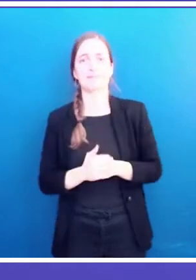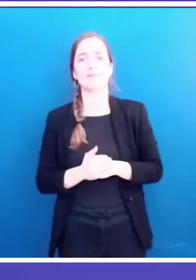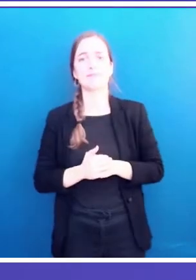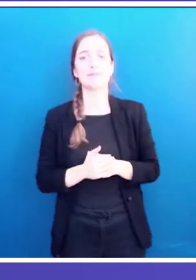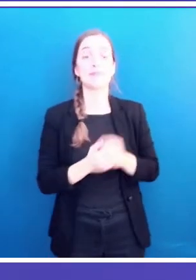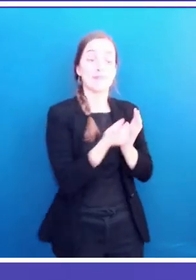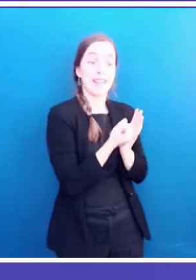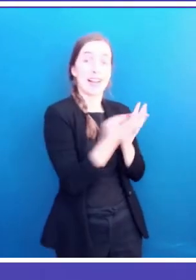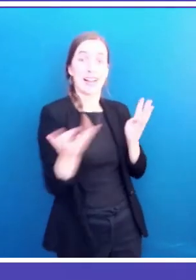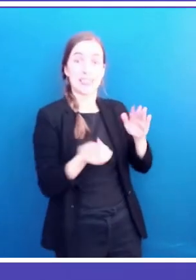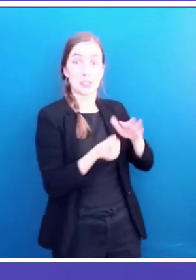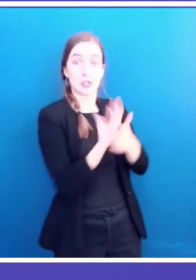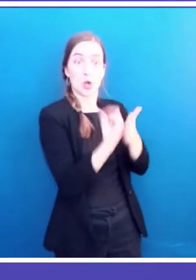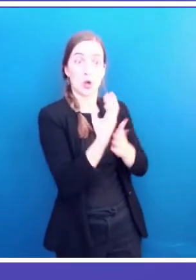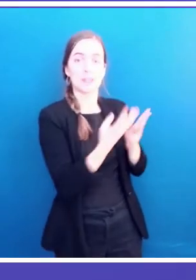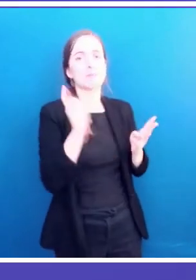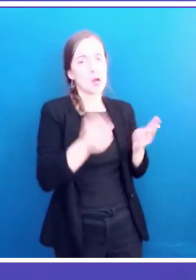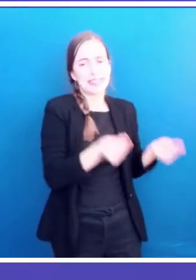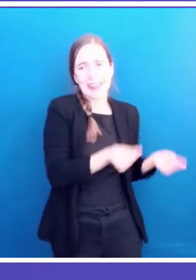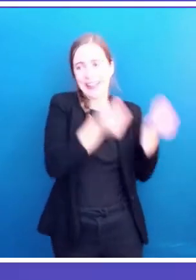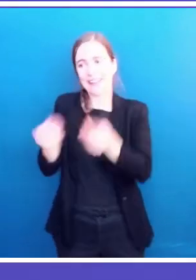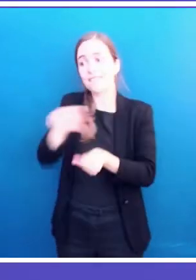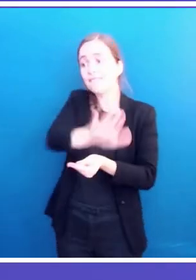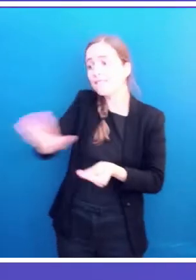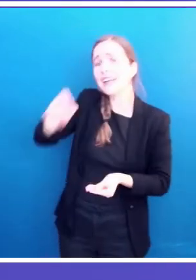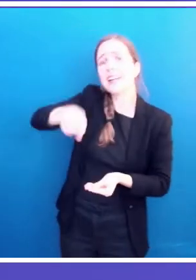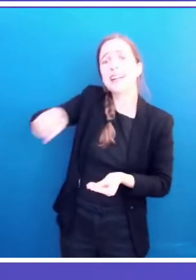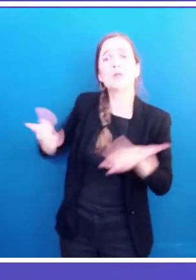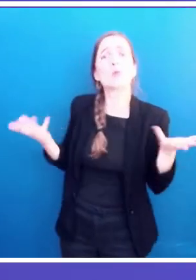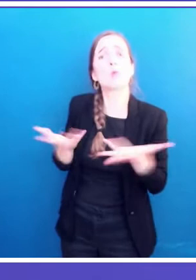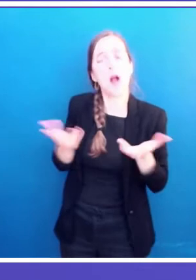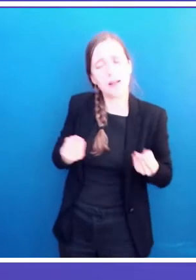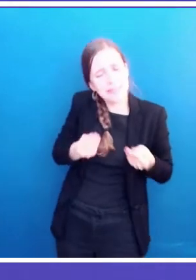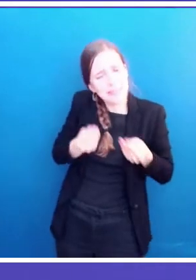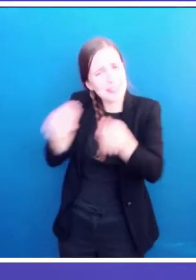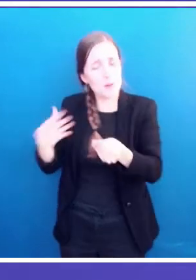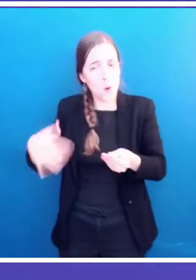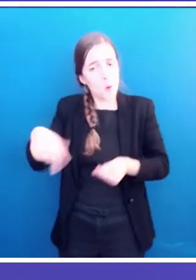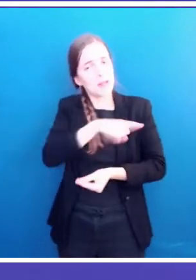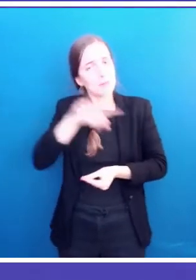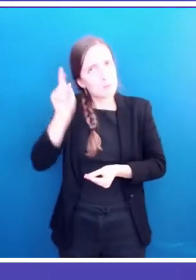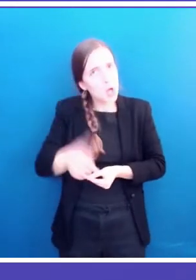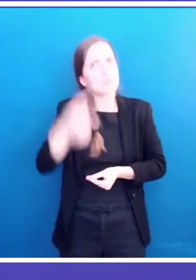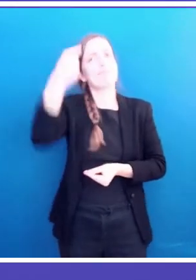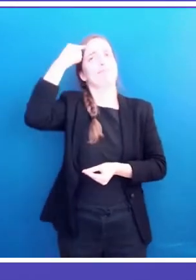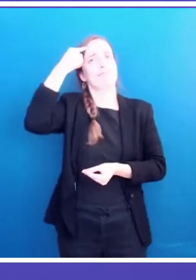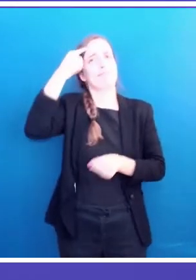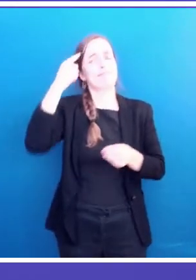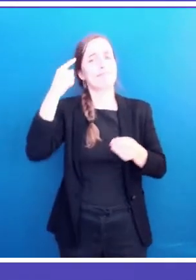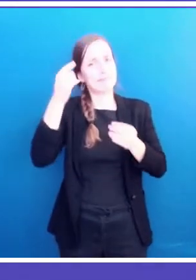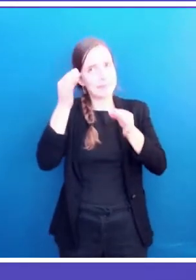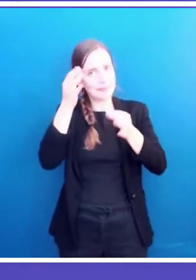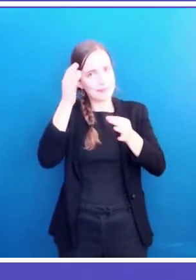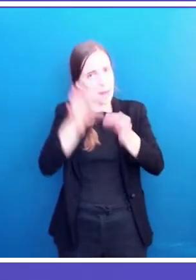بصلاحياتنا. من المهم جدا أن نفهم ما يجب القيام به، وعلينا هنا أن نركز على التغيير الهيكلي، وبالتالي